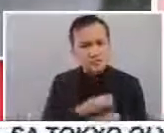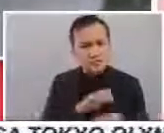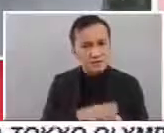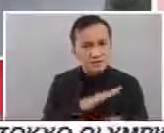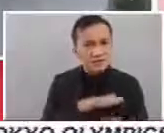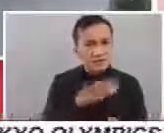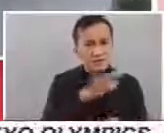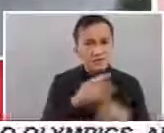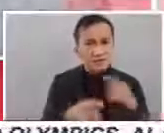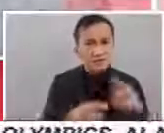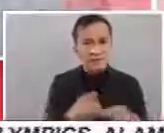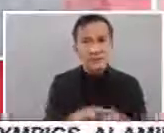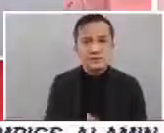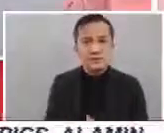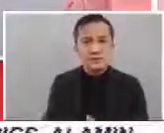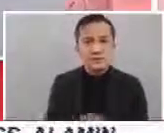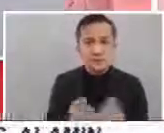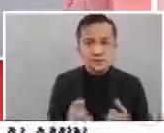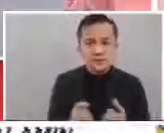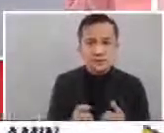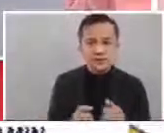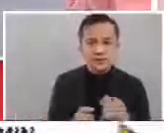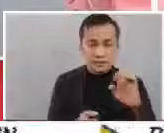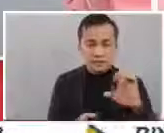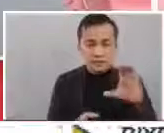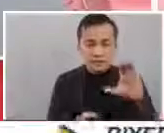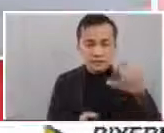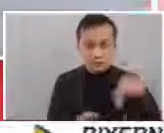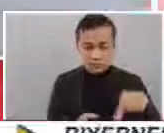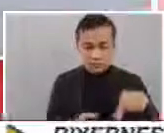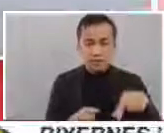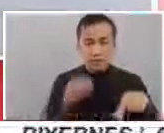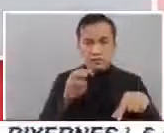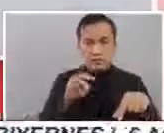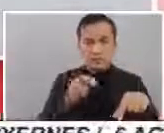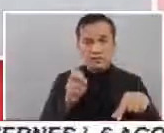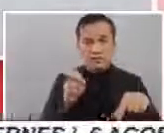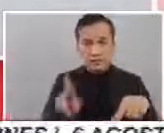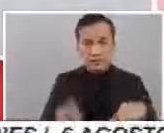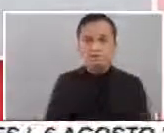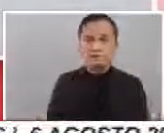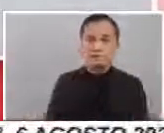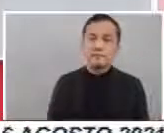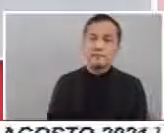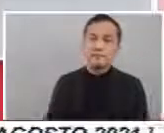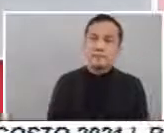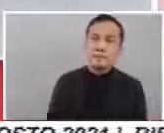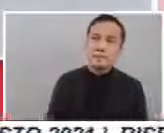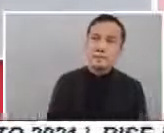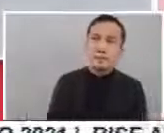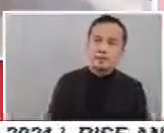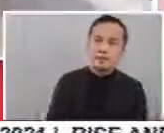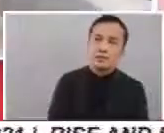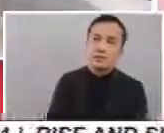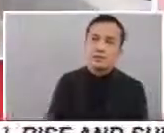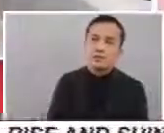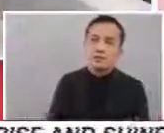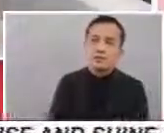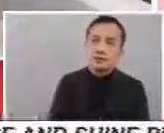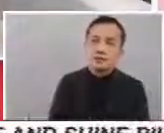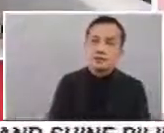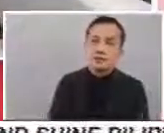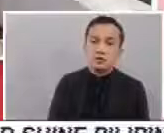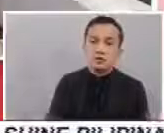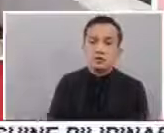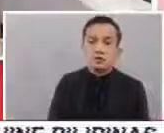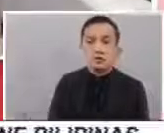pagpipigil para kumalat ang COVID-19, may kaukulang penalty naman po yan sa Republic 11332. Ito yung mga